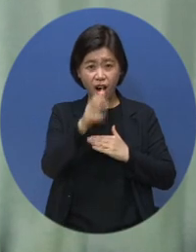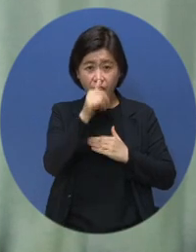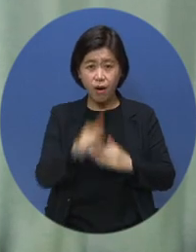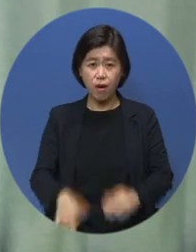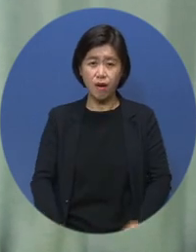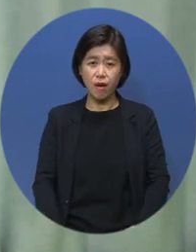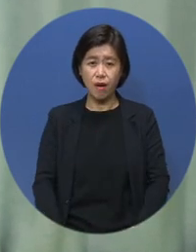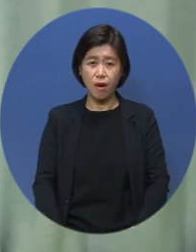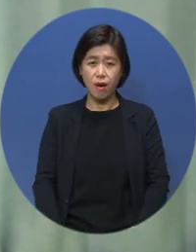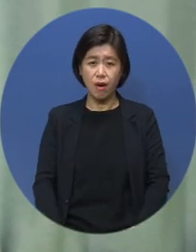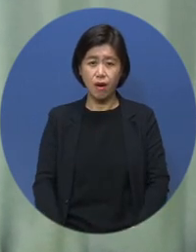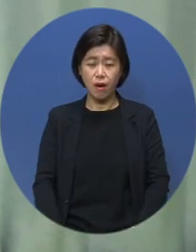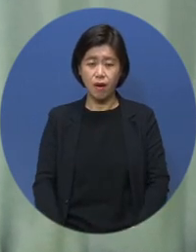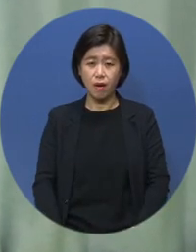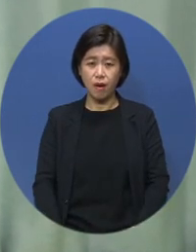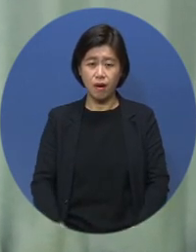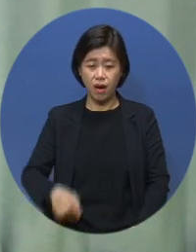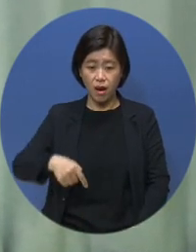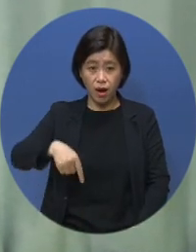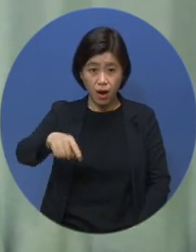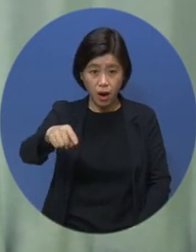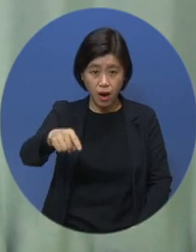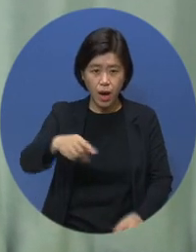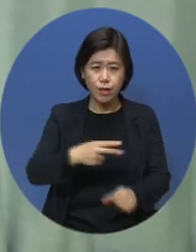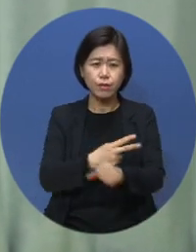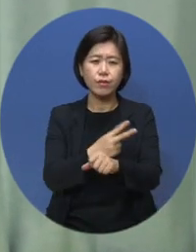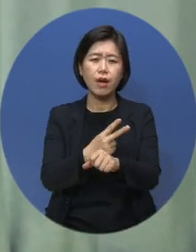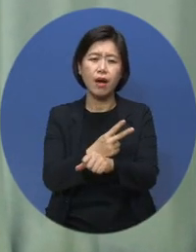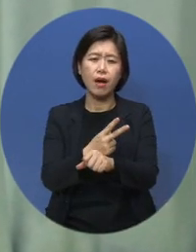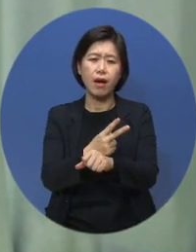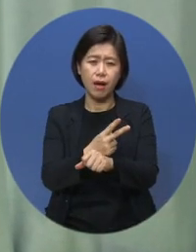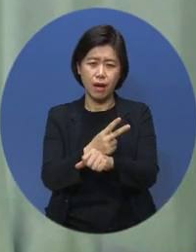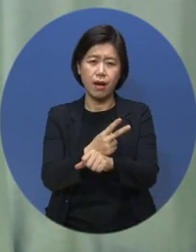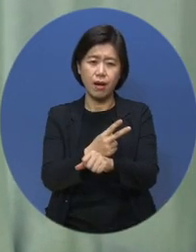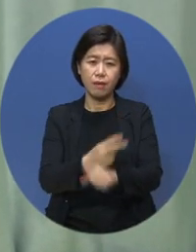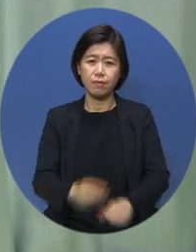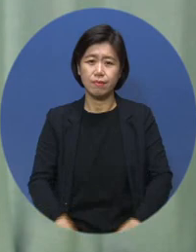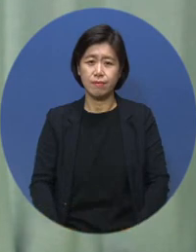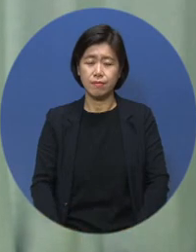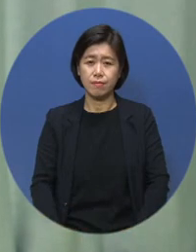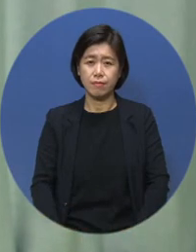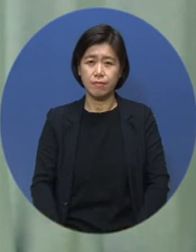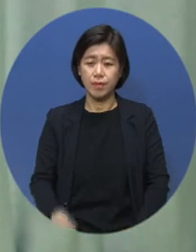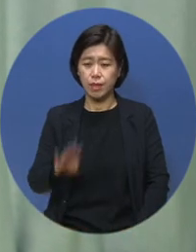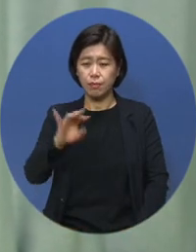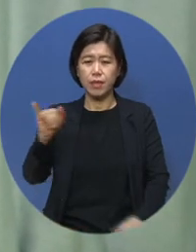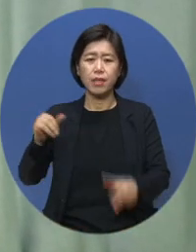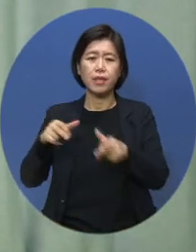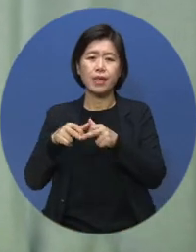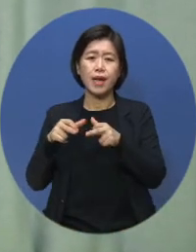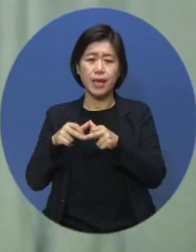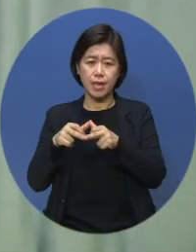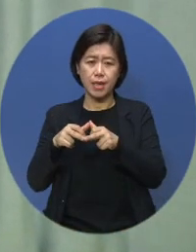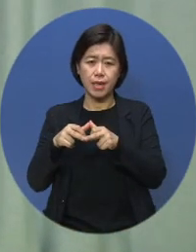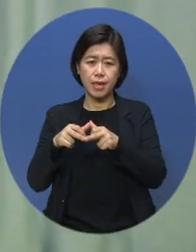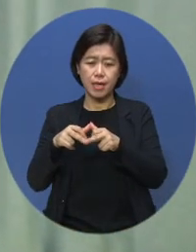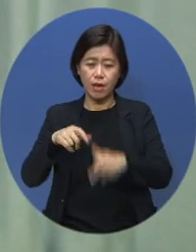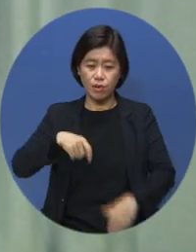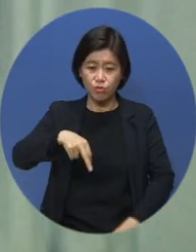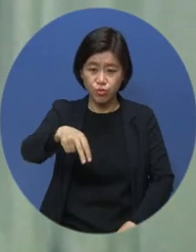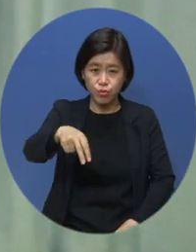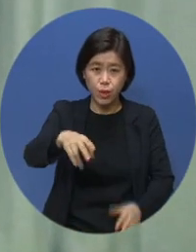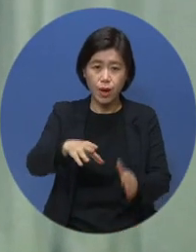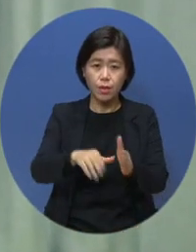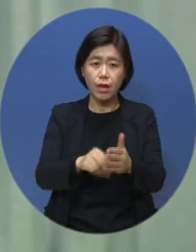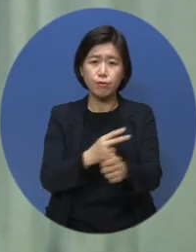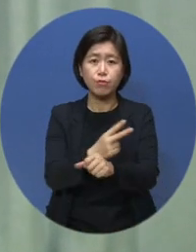감은 여기에 하 시간 58번 으로 나오거든요 근데 여기 이제 비장애인 기준으로 따온 거라서 자처럼 위치에 타